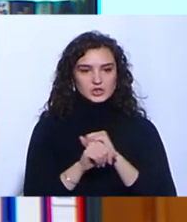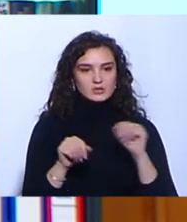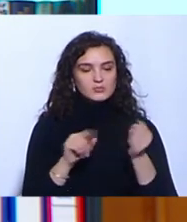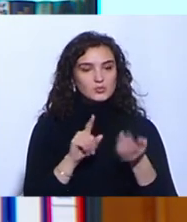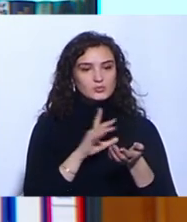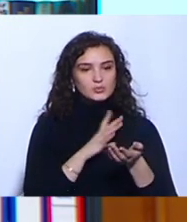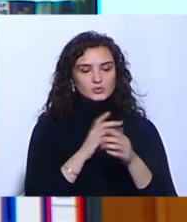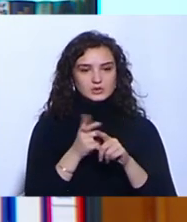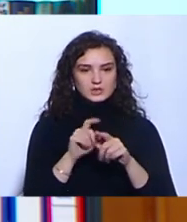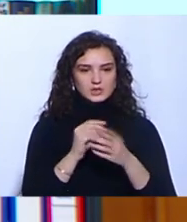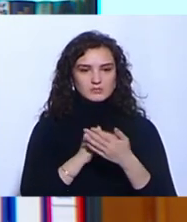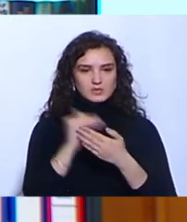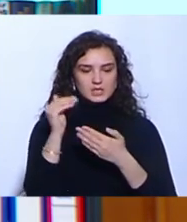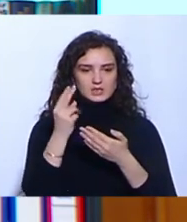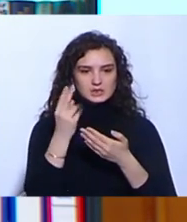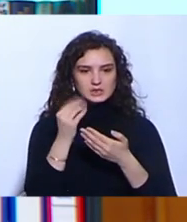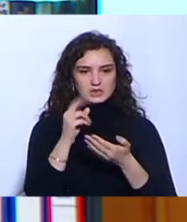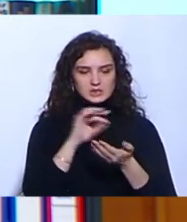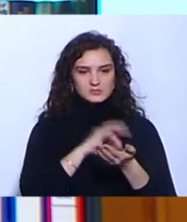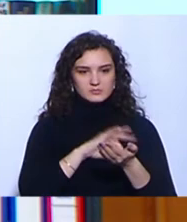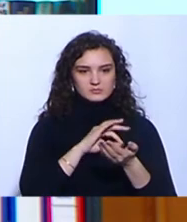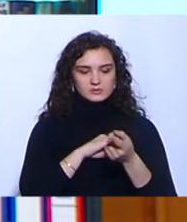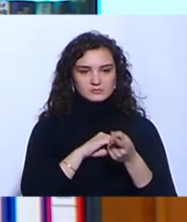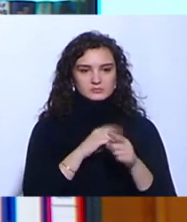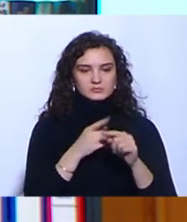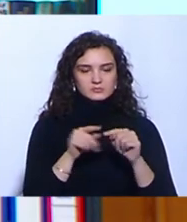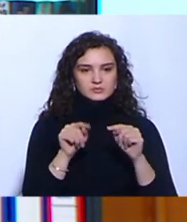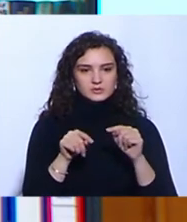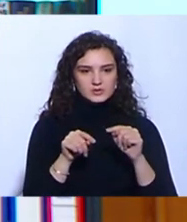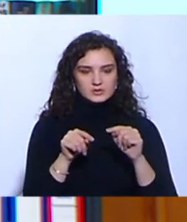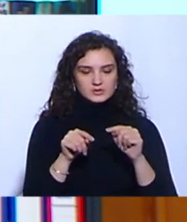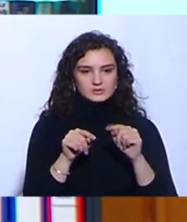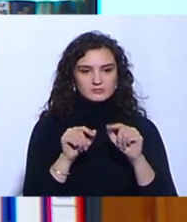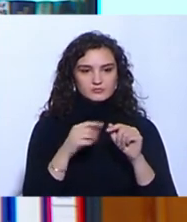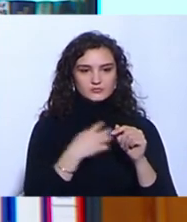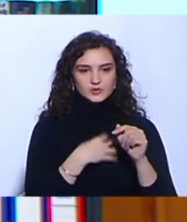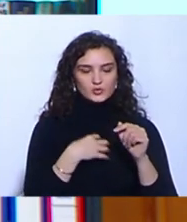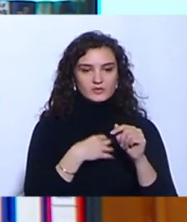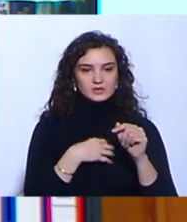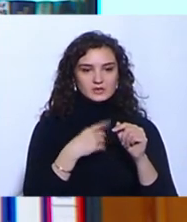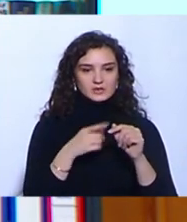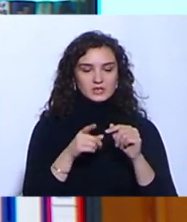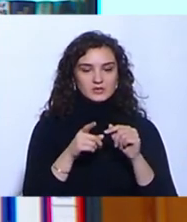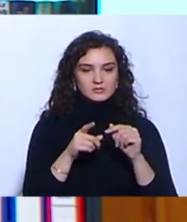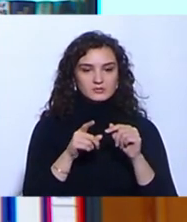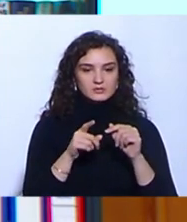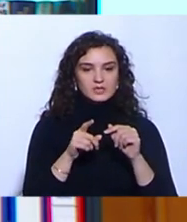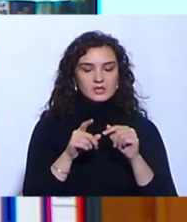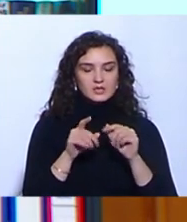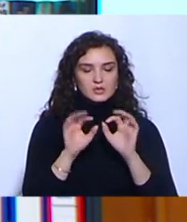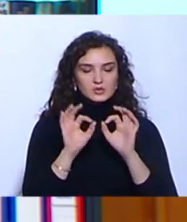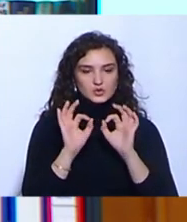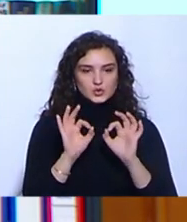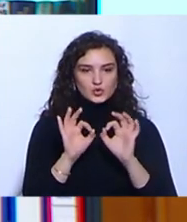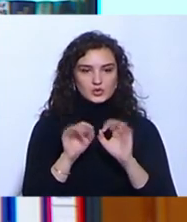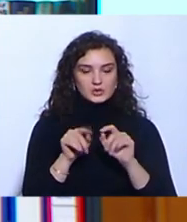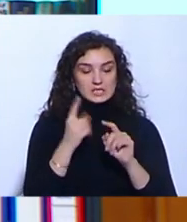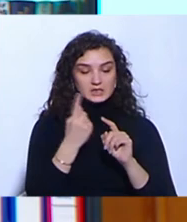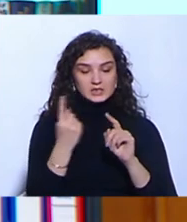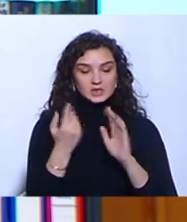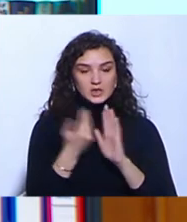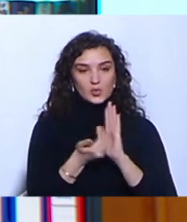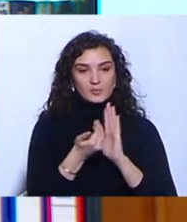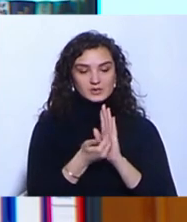რომ იყოს ძალიან მაღალი ცილის მოხმარებაც. ანუ აქ ოქროშუალედია დასაცავი და ერთ-ერთი რეკომენდაცია,